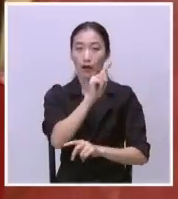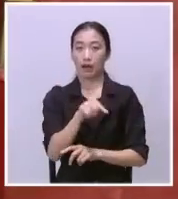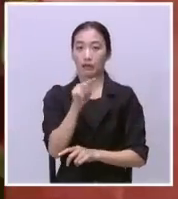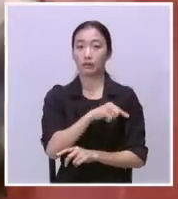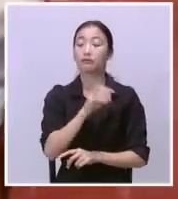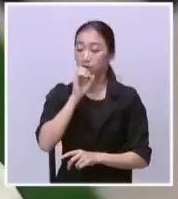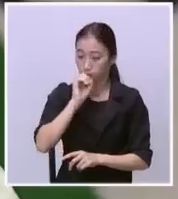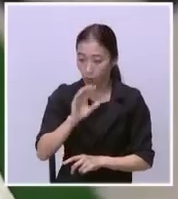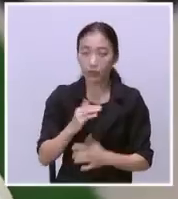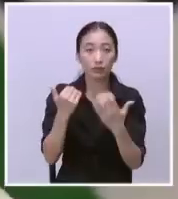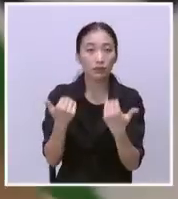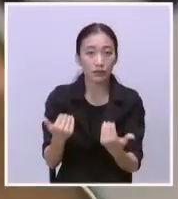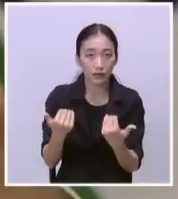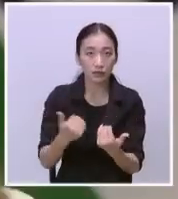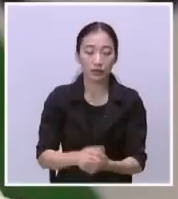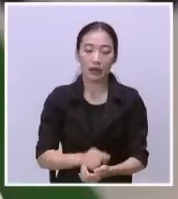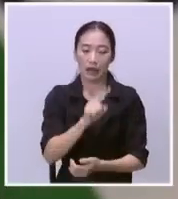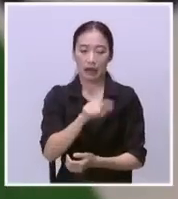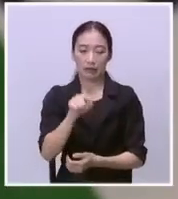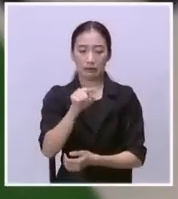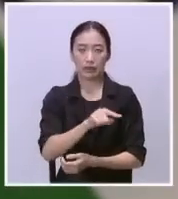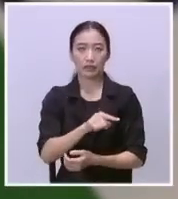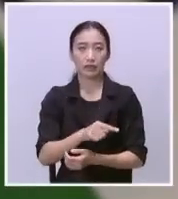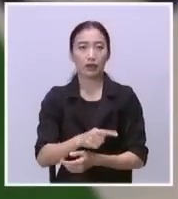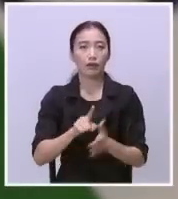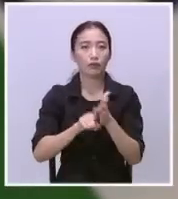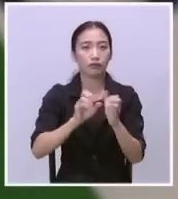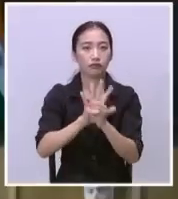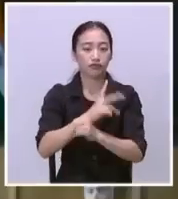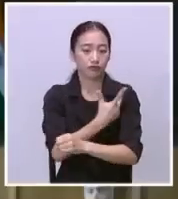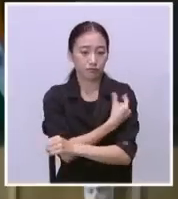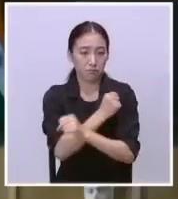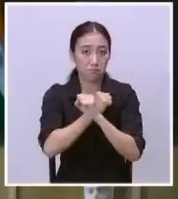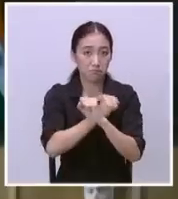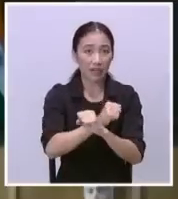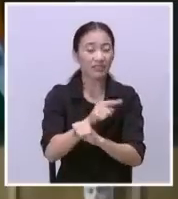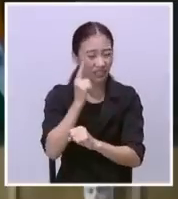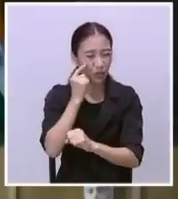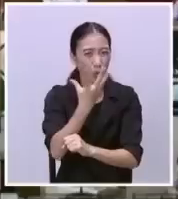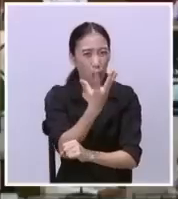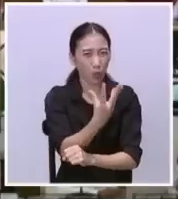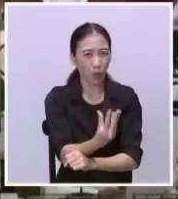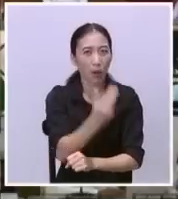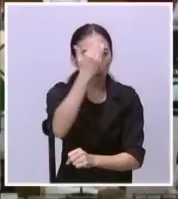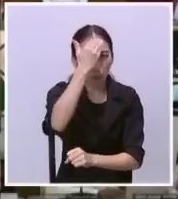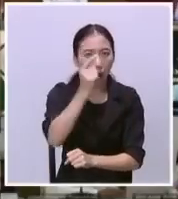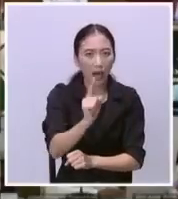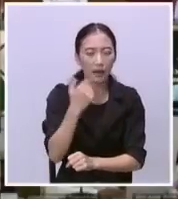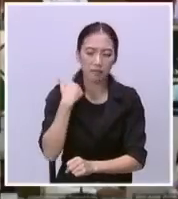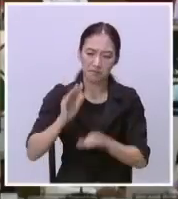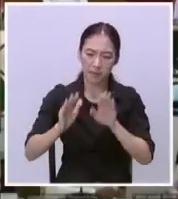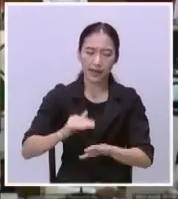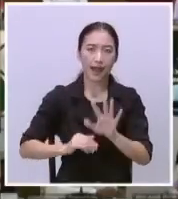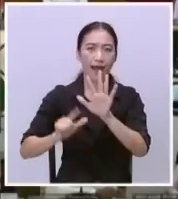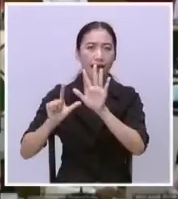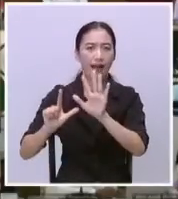แล้วค่ะว่าการฉีดวัคซีนในอังกฤษเนี่ยมันน่าจะลดลงนะคะสืบเนื่องมาจากวัคซีนล็อตใหญ่ล็อตหนึ่งประมาณ5ล้านโดส